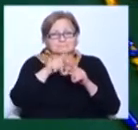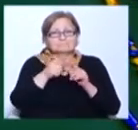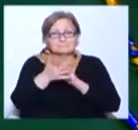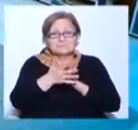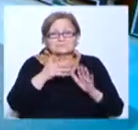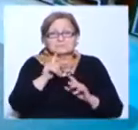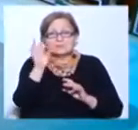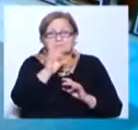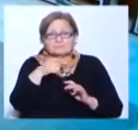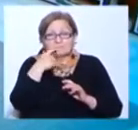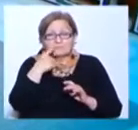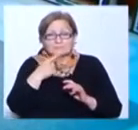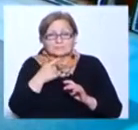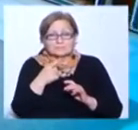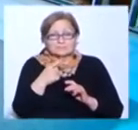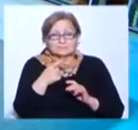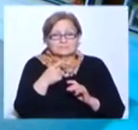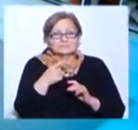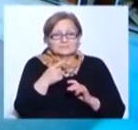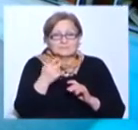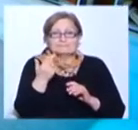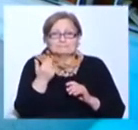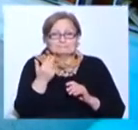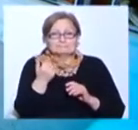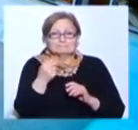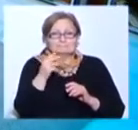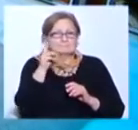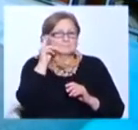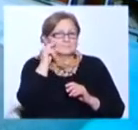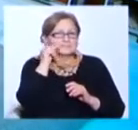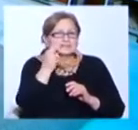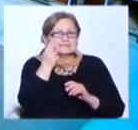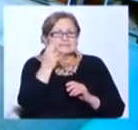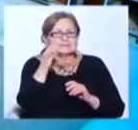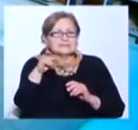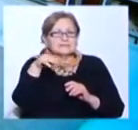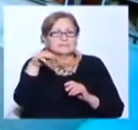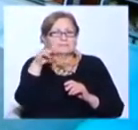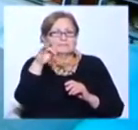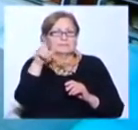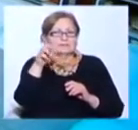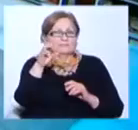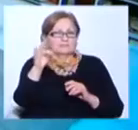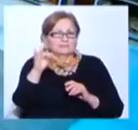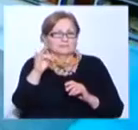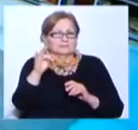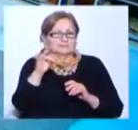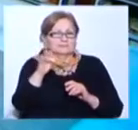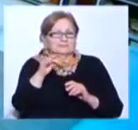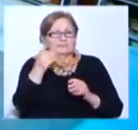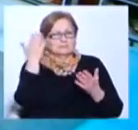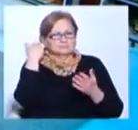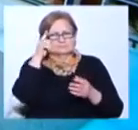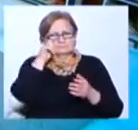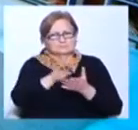მიხვდით რას გულისხმობ? დიახ, დიახ, დიახ, ციფრებს გულისხმობ. ჩვენ ციფრებს უკვე